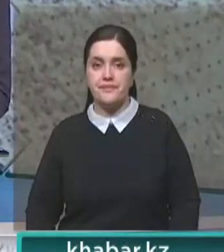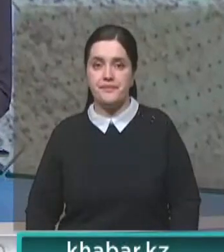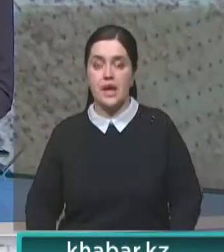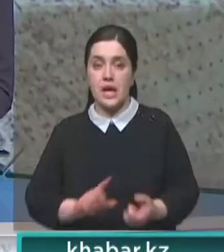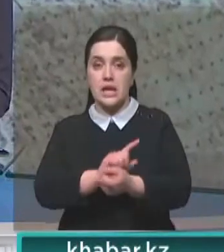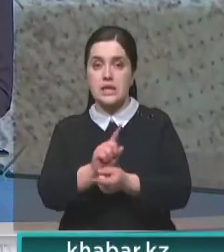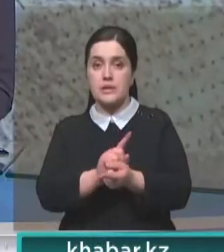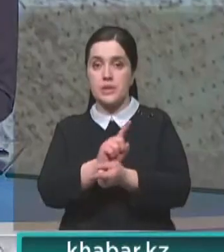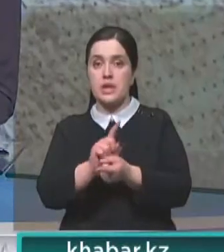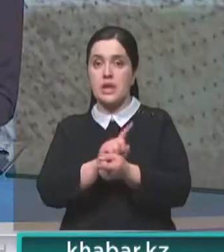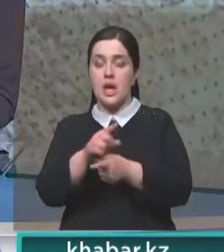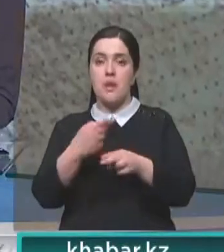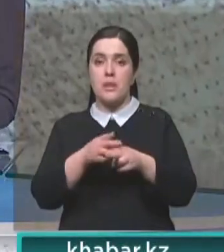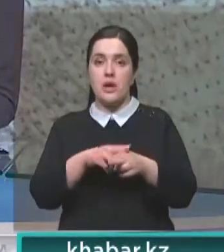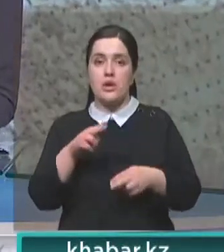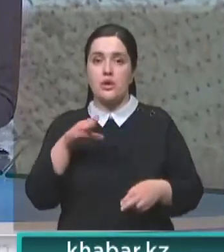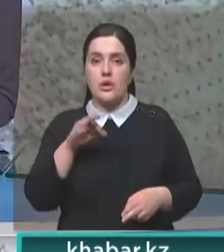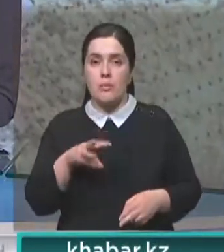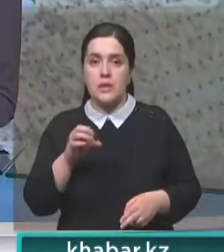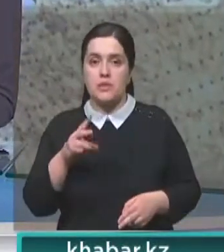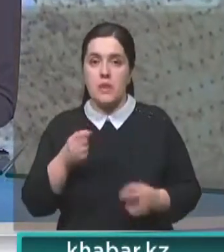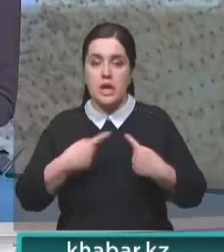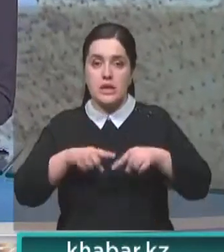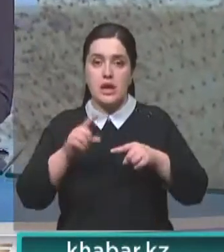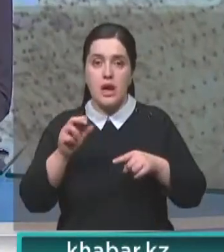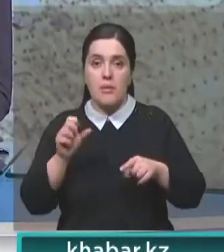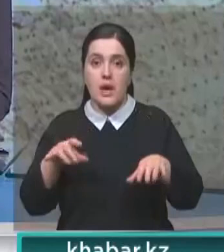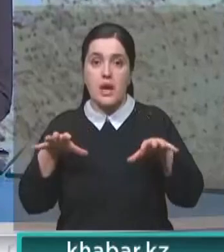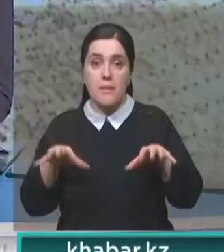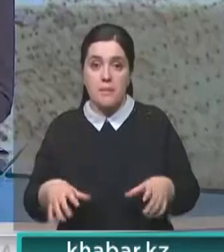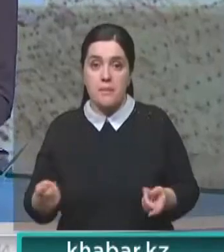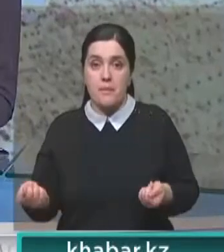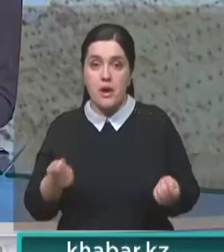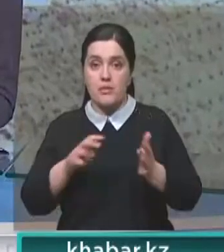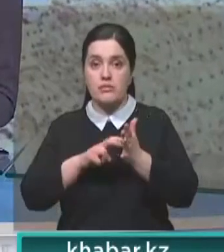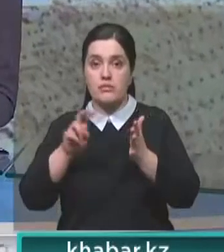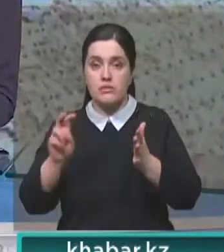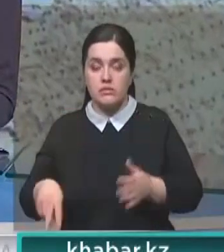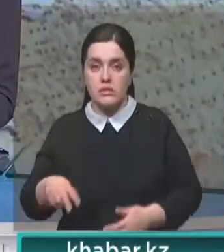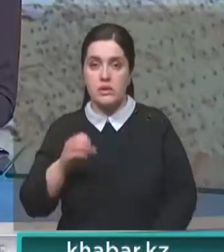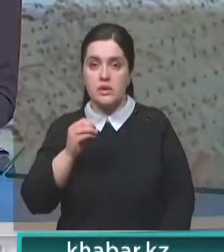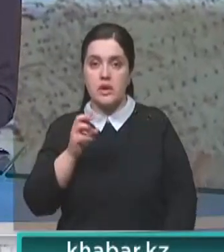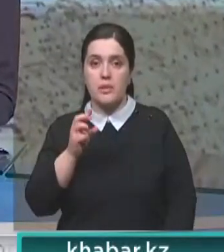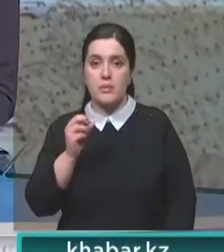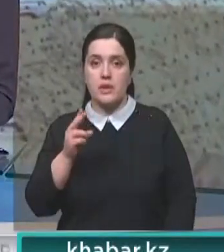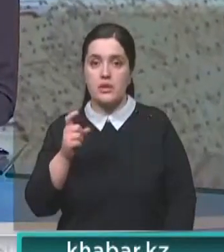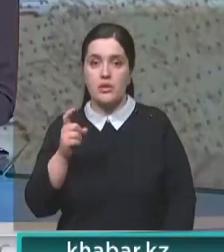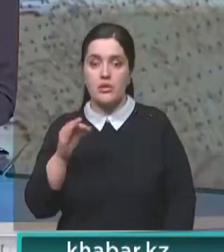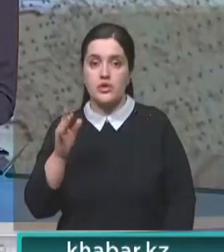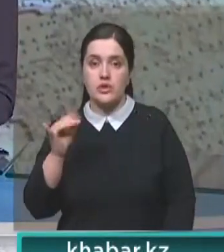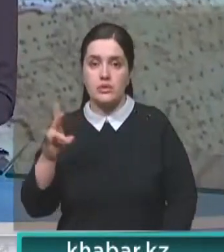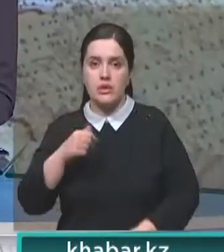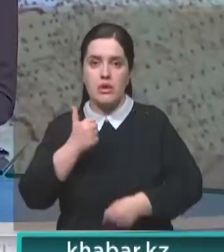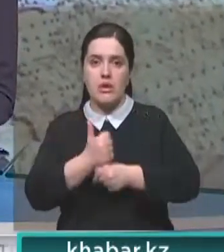Кадровые изменения коснулись топ-менеджмента агентства «Хабар». Пост председателя правления сегодня покинул известный журналист Ерлан Бекхожин. Он